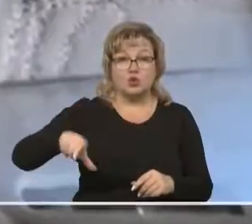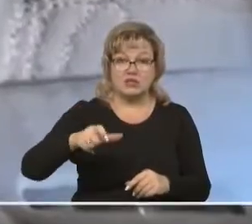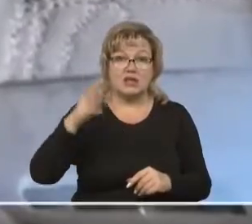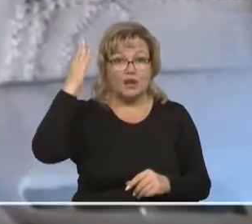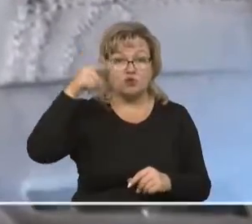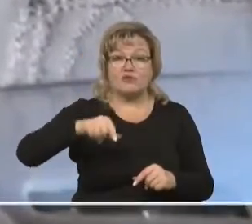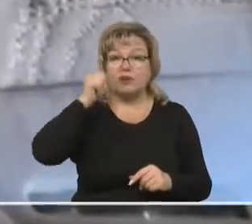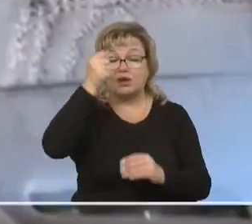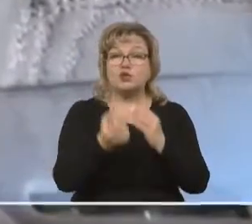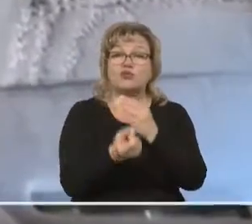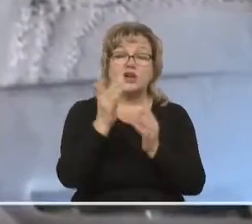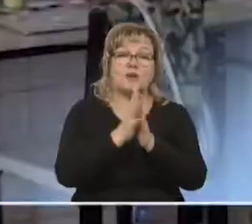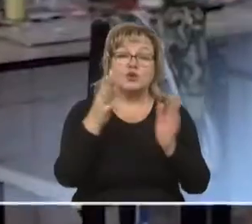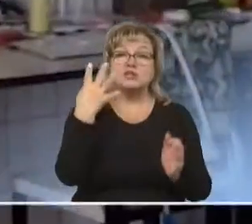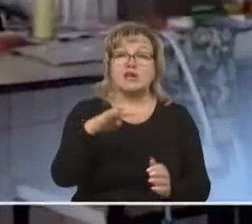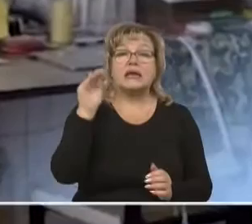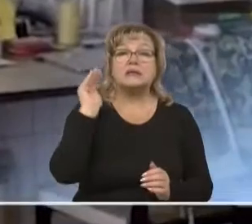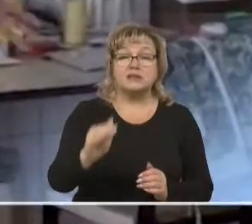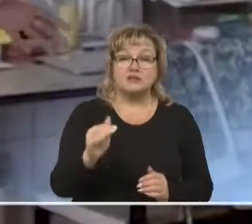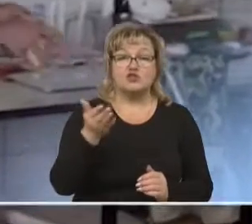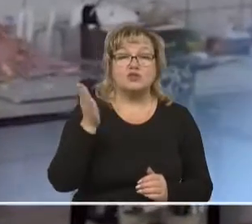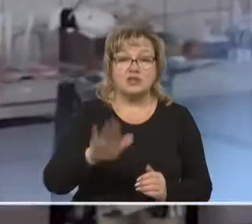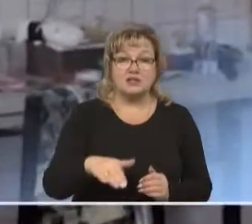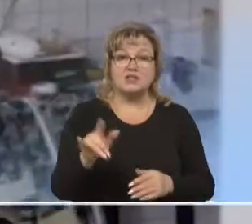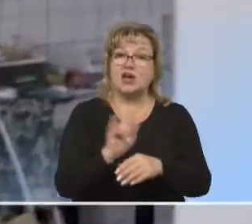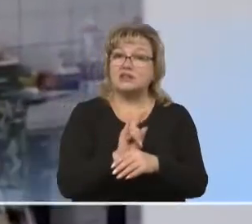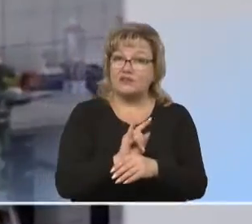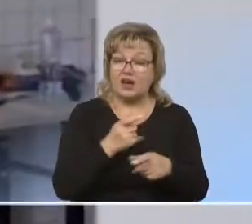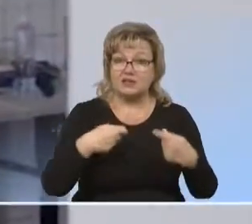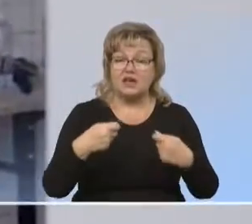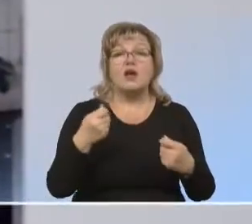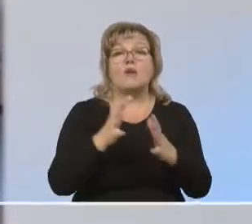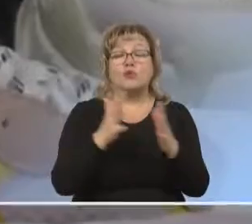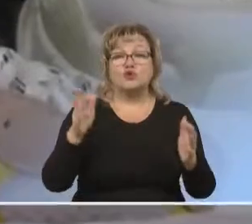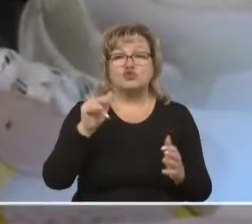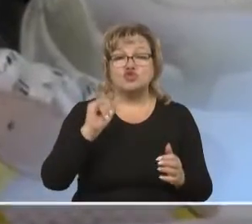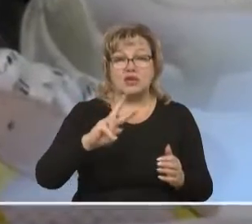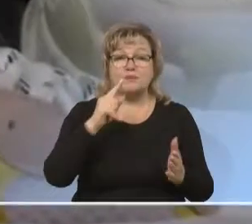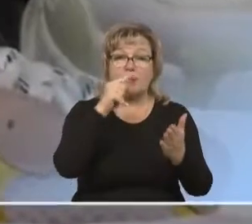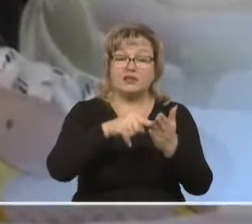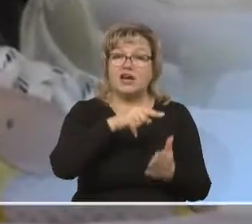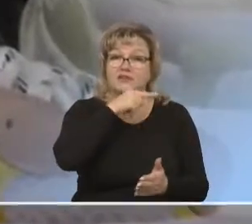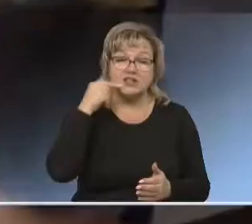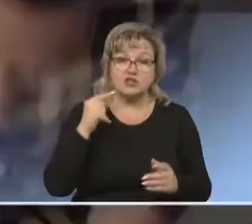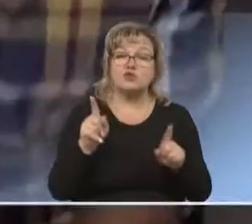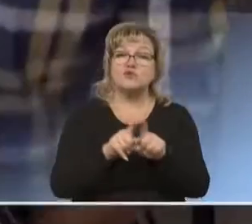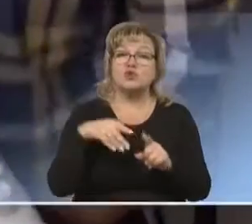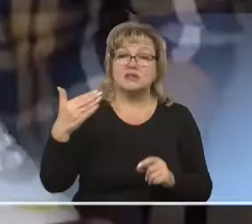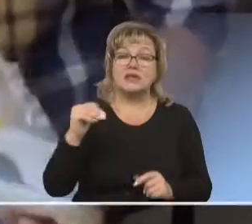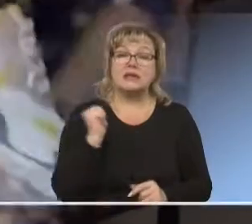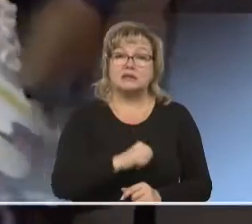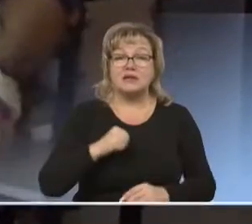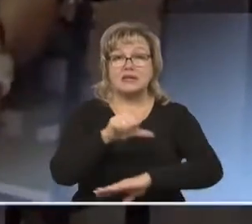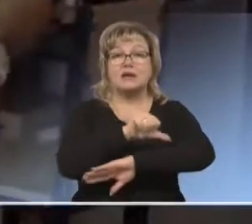таможенники в этом году выявили больше 40 000 единиц контрафакта. Но большая часть фальсификата попадает в Россию все же со стороны